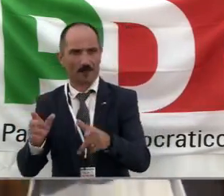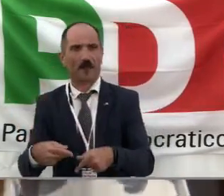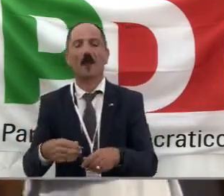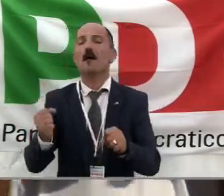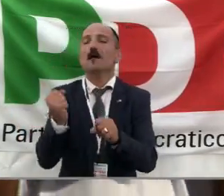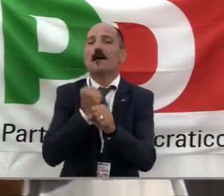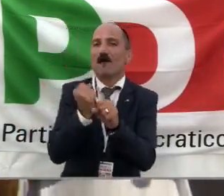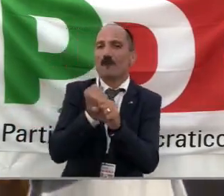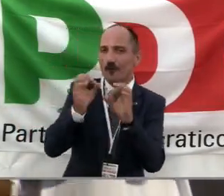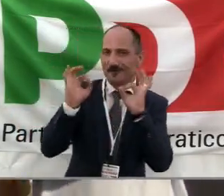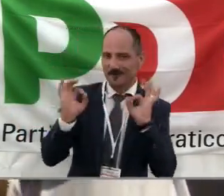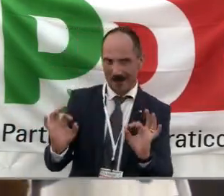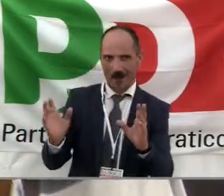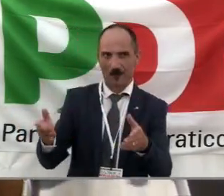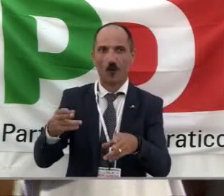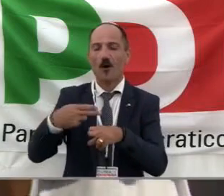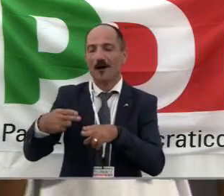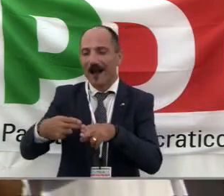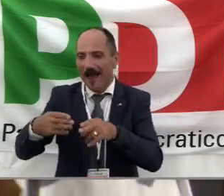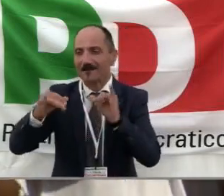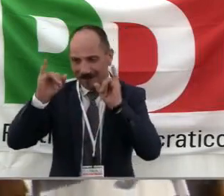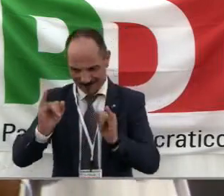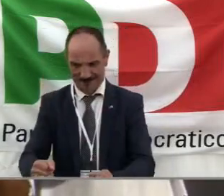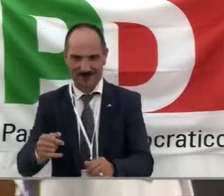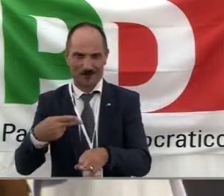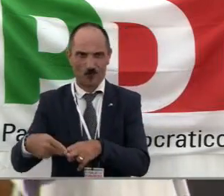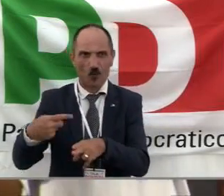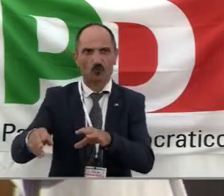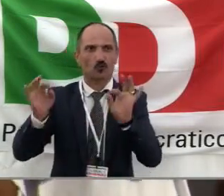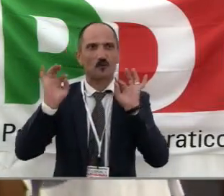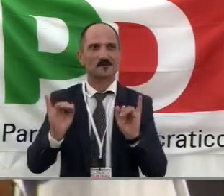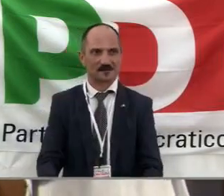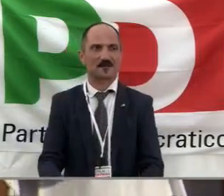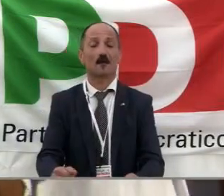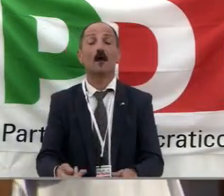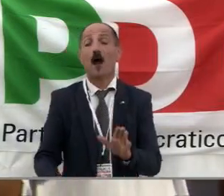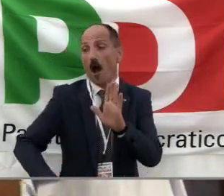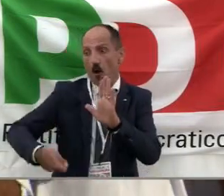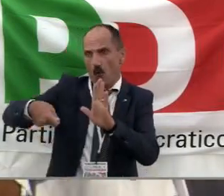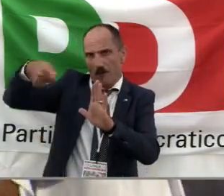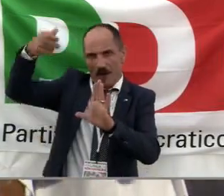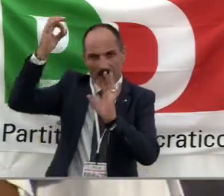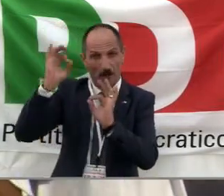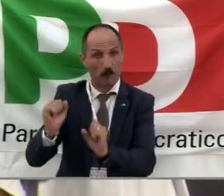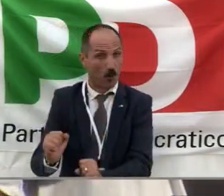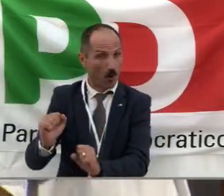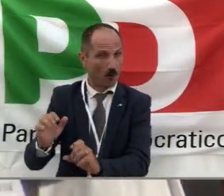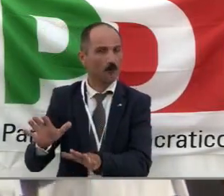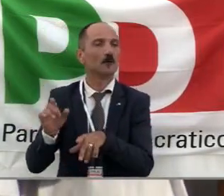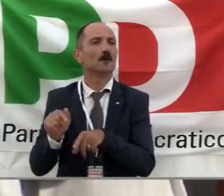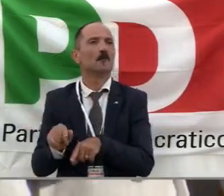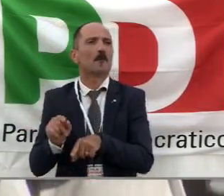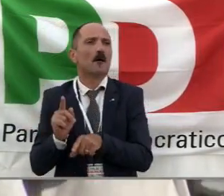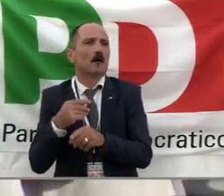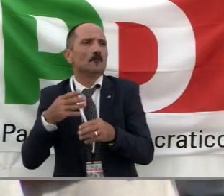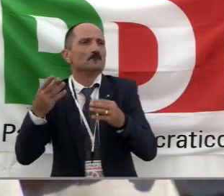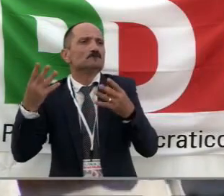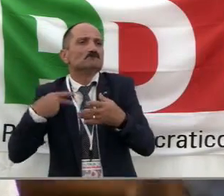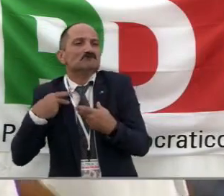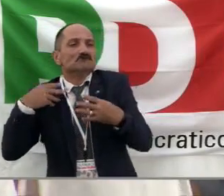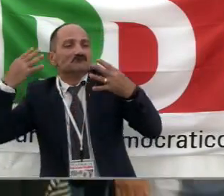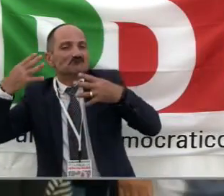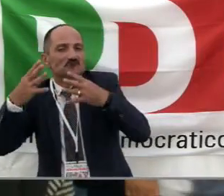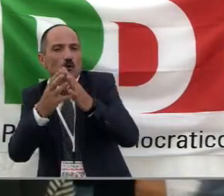il lavoro. La rata del mutuo sì, però potrebbe aumentare in ragione di quello che stanno